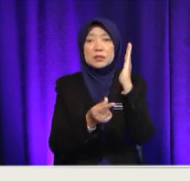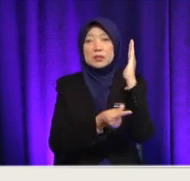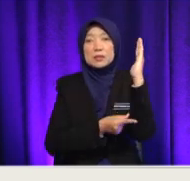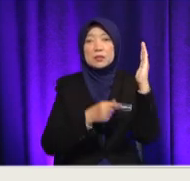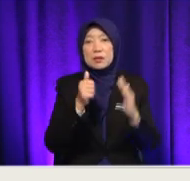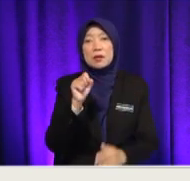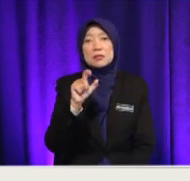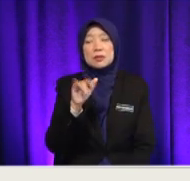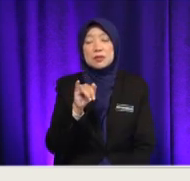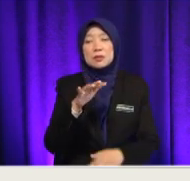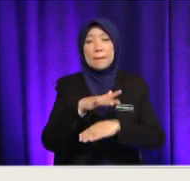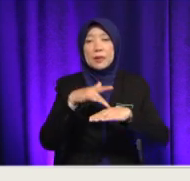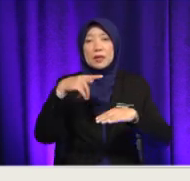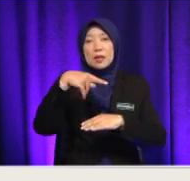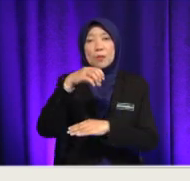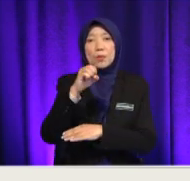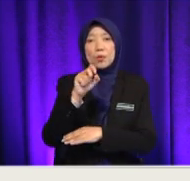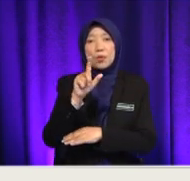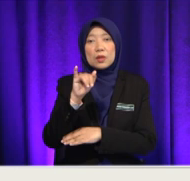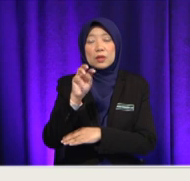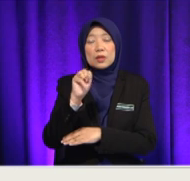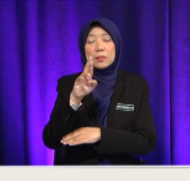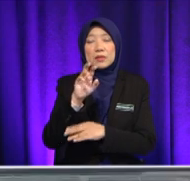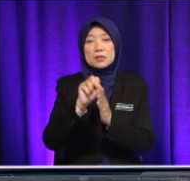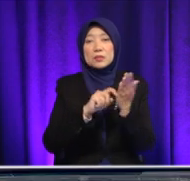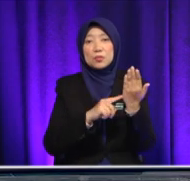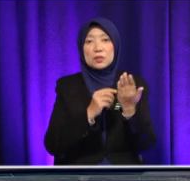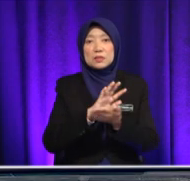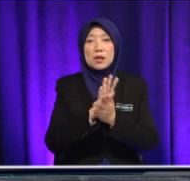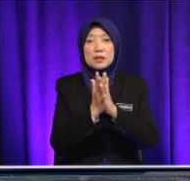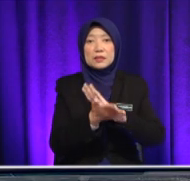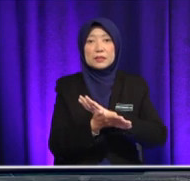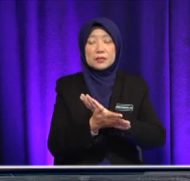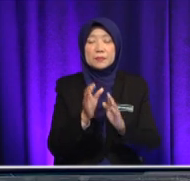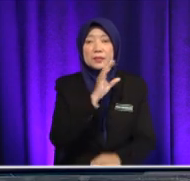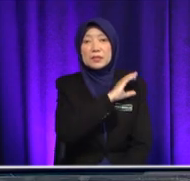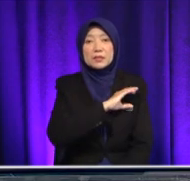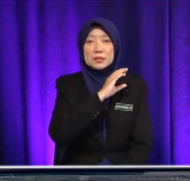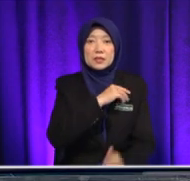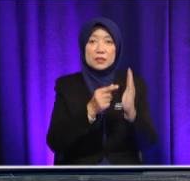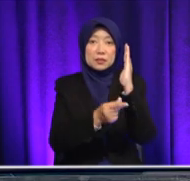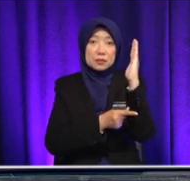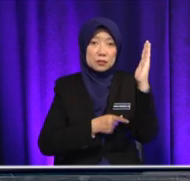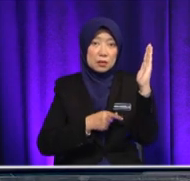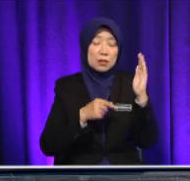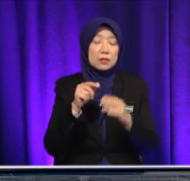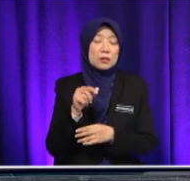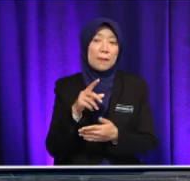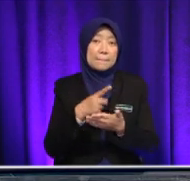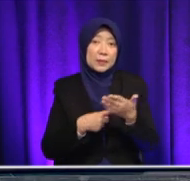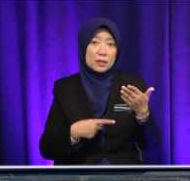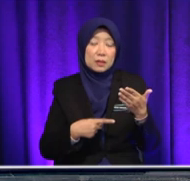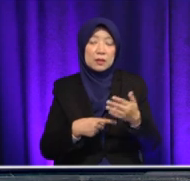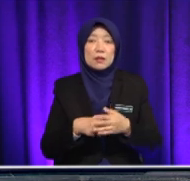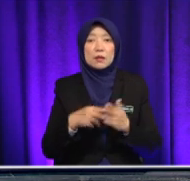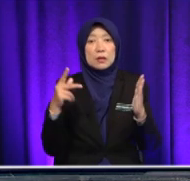kita kenali sebagai polimer semula jadi. Ciri getah asli biasanya dia kenyal, lembut, tidak tahan haba,